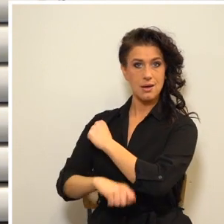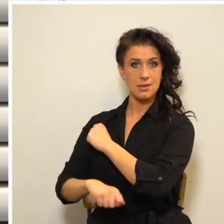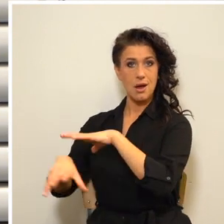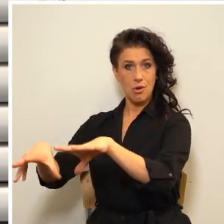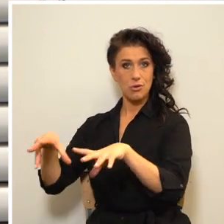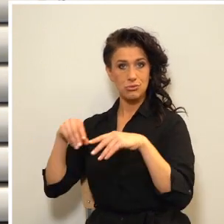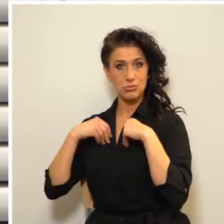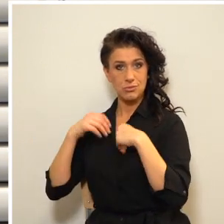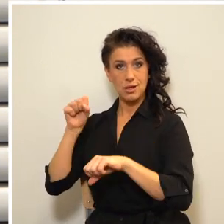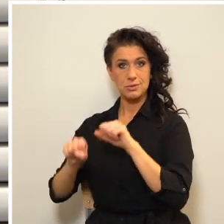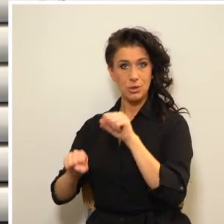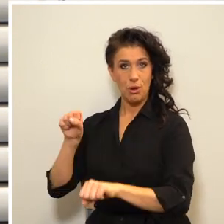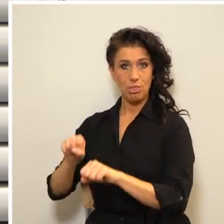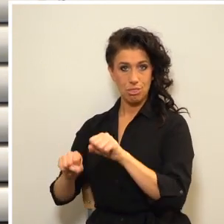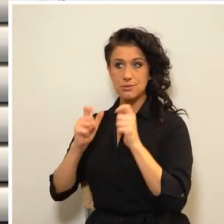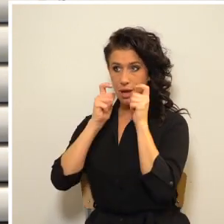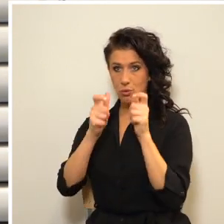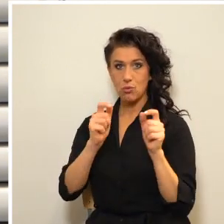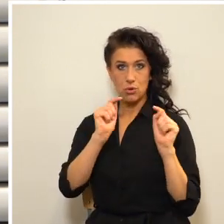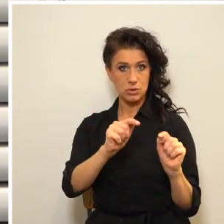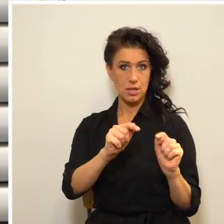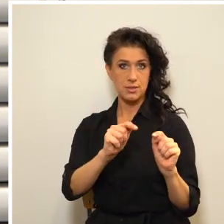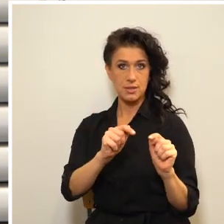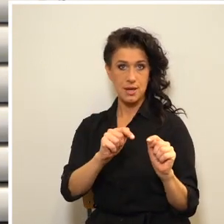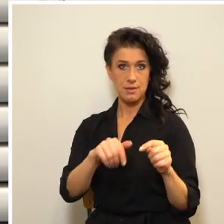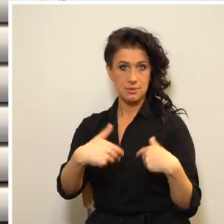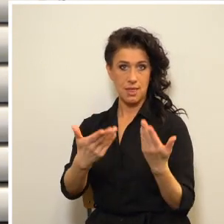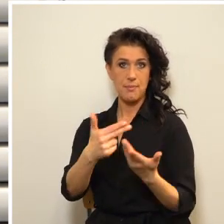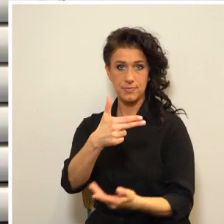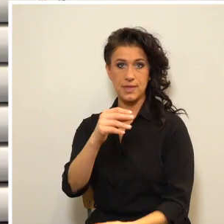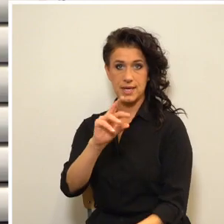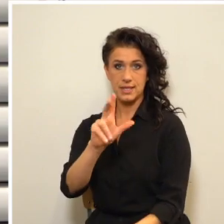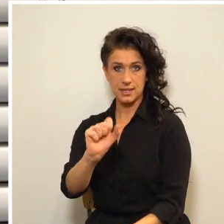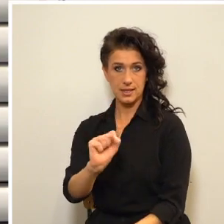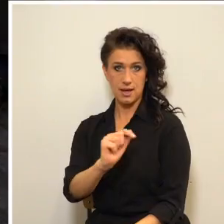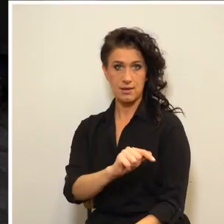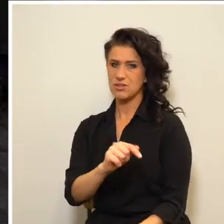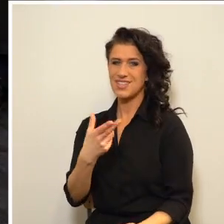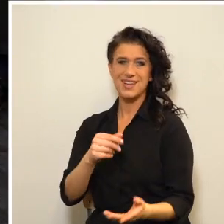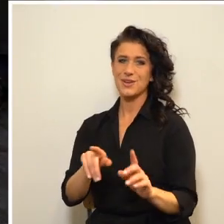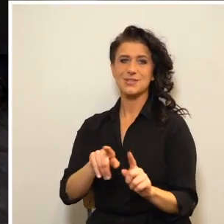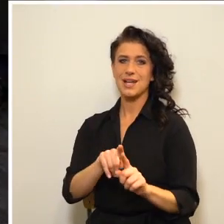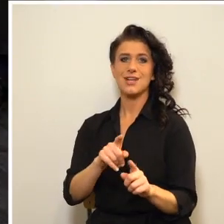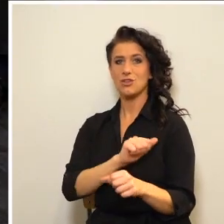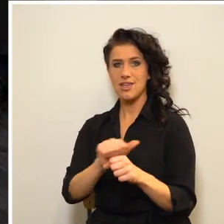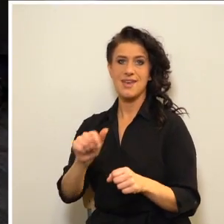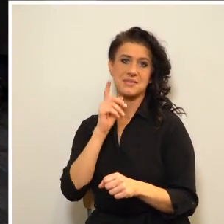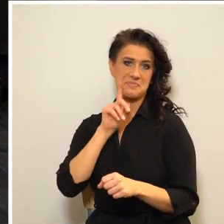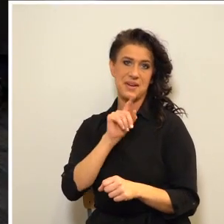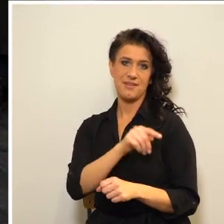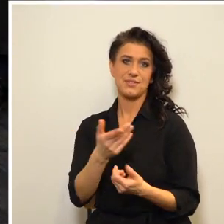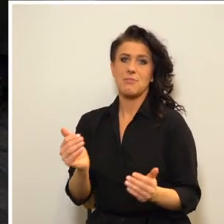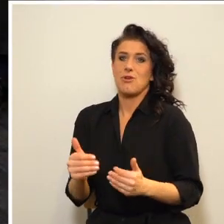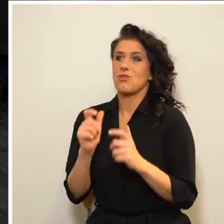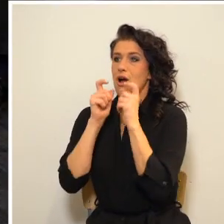radykalny za takie ogłoszenia to że ktoś takie ogłoszenie daje to nie znaczy że proceder istnieje możemy sobie różne rzeczy